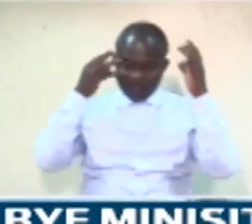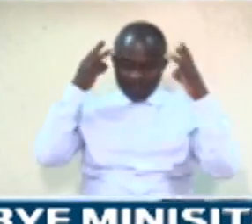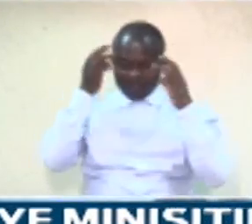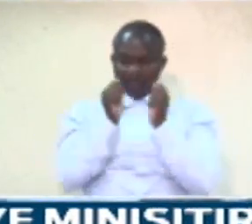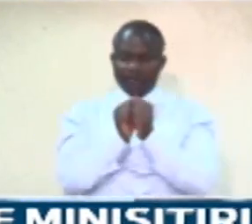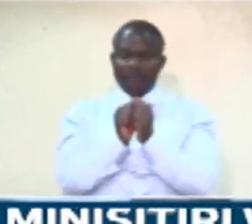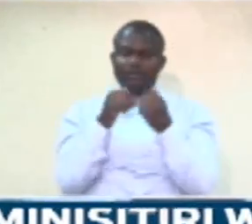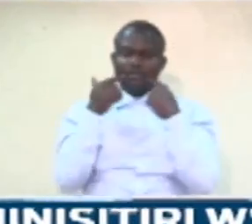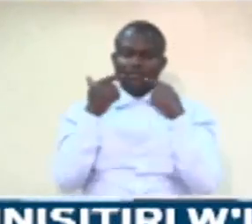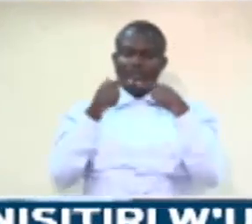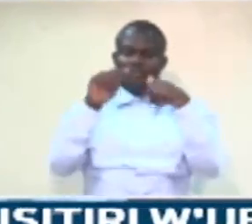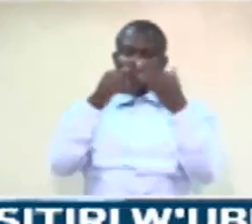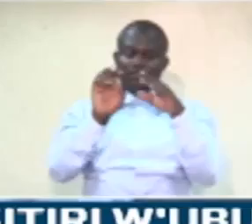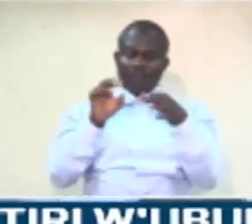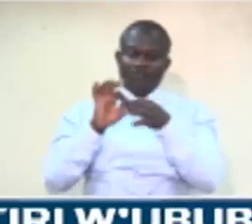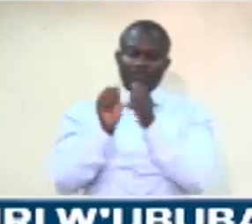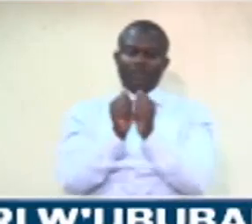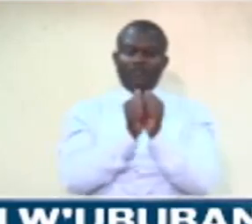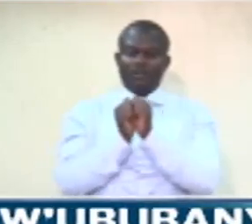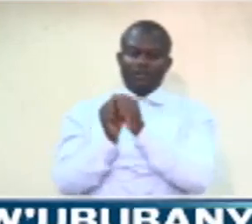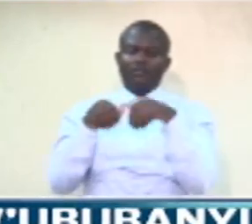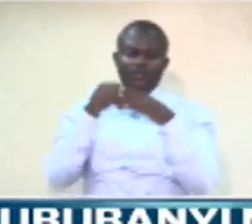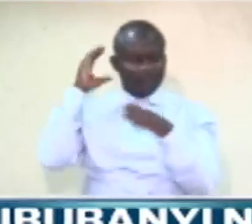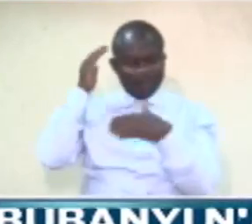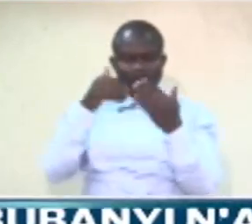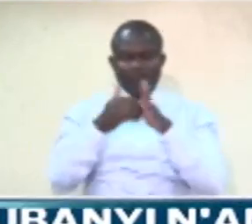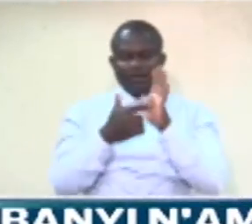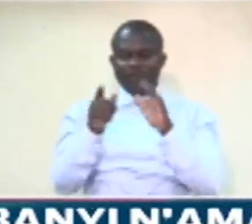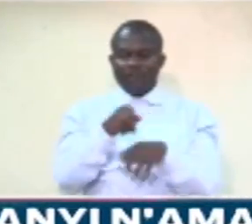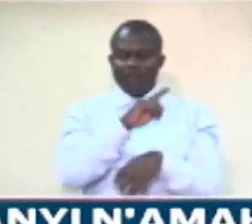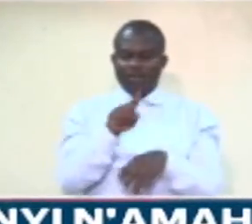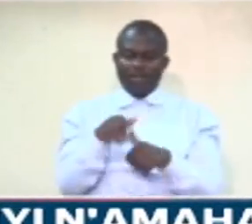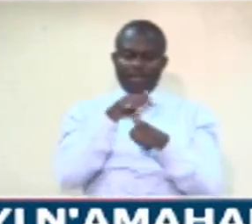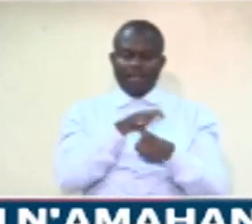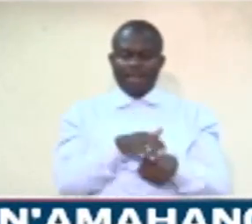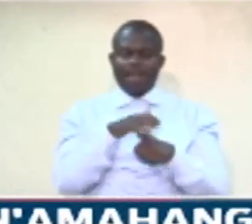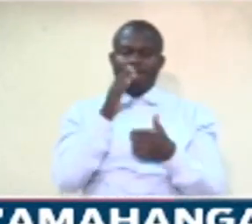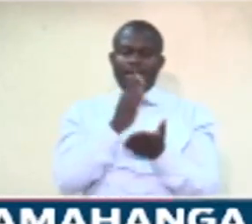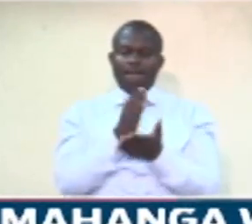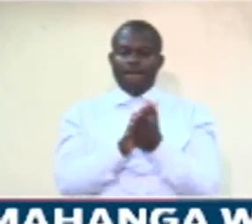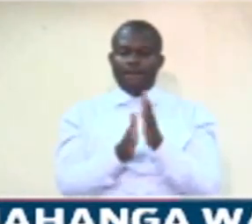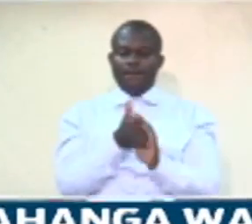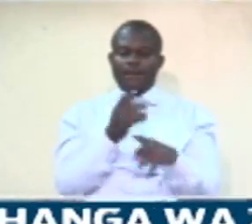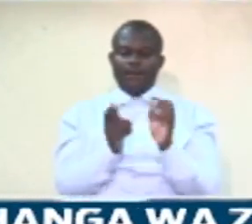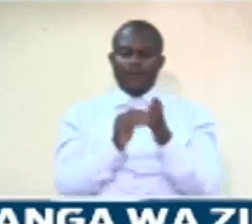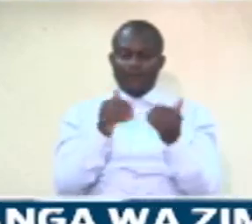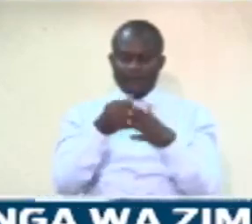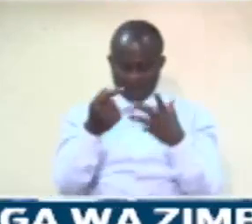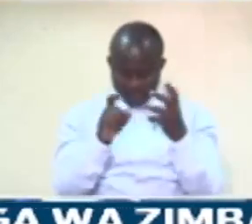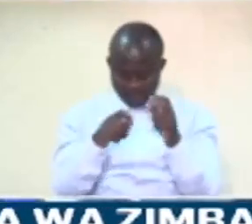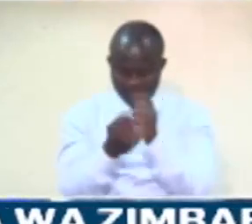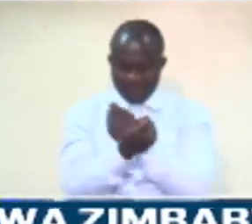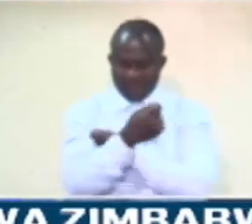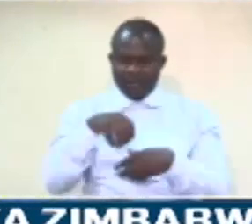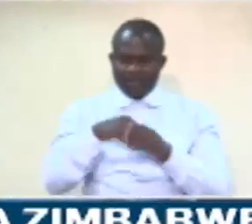gihangayikishije. Bakavuga ko bafatanyirije hamwe mu gutanga amakuru ahagaragara iki cyaha, ihohoterwa ryacika. Gusa ngo hari ibikwiye gukosorwa